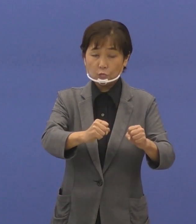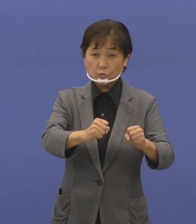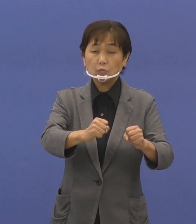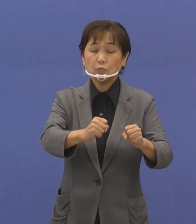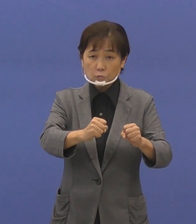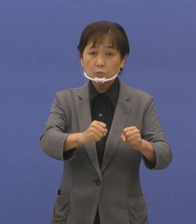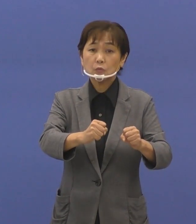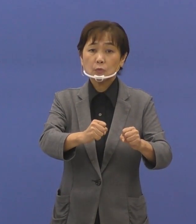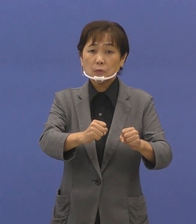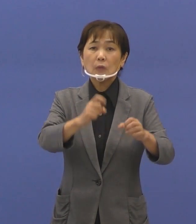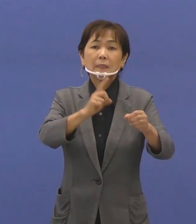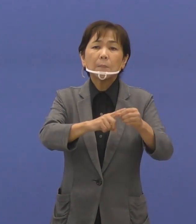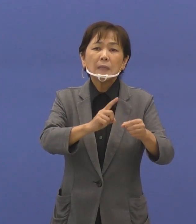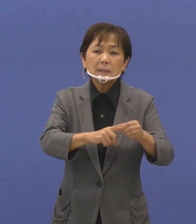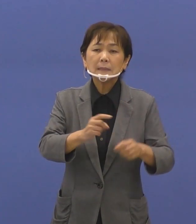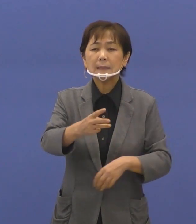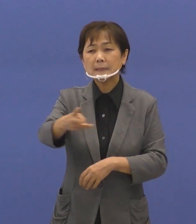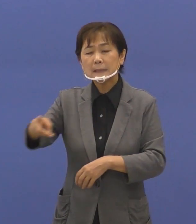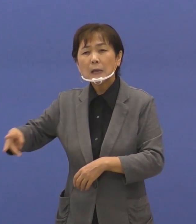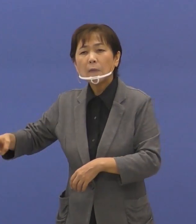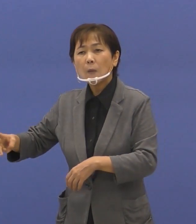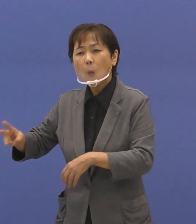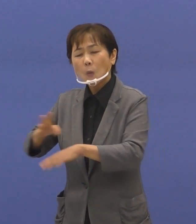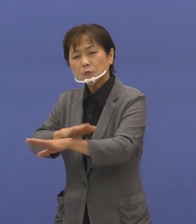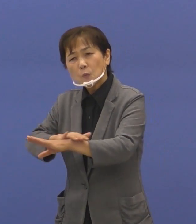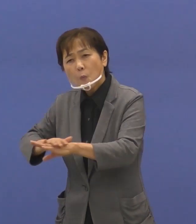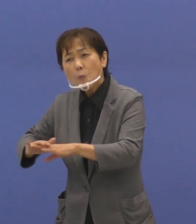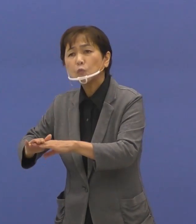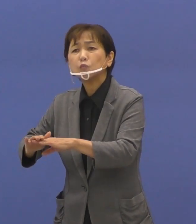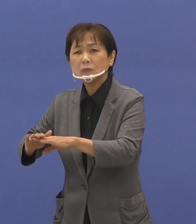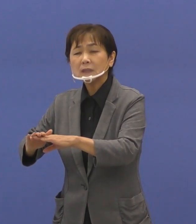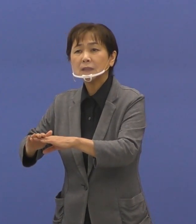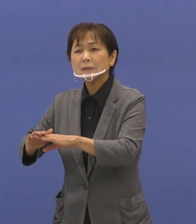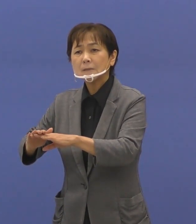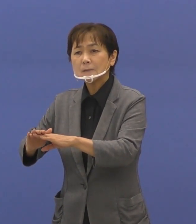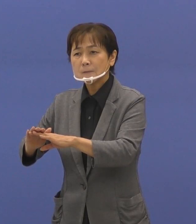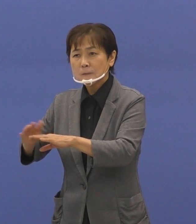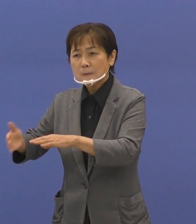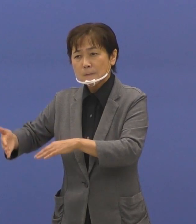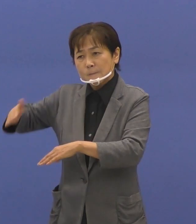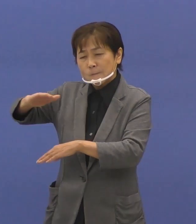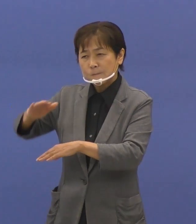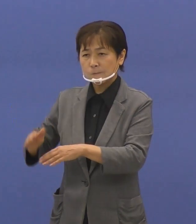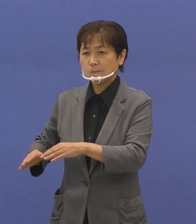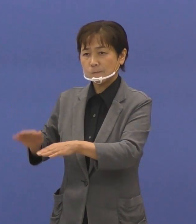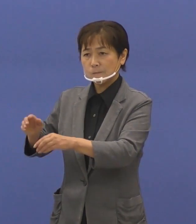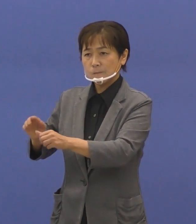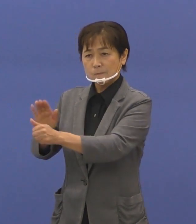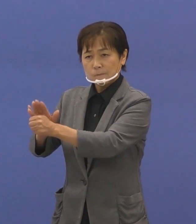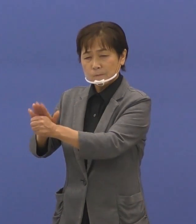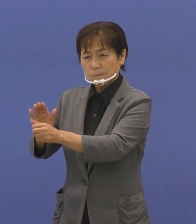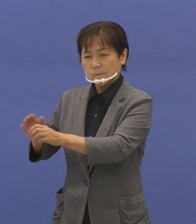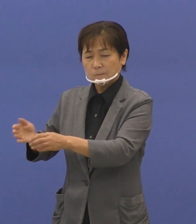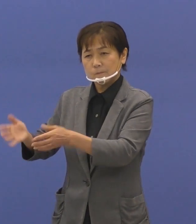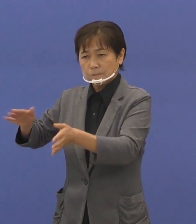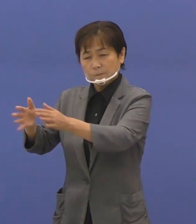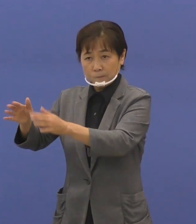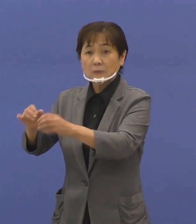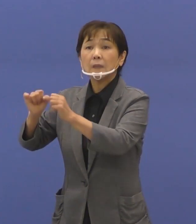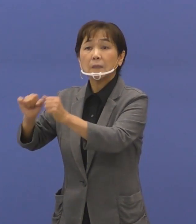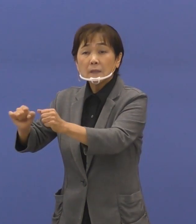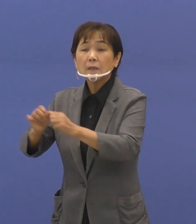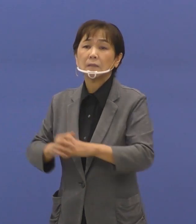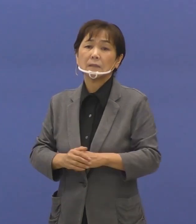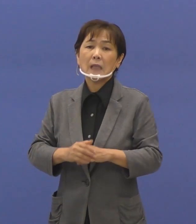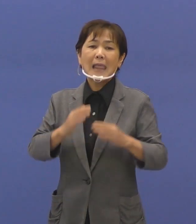河川の改修とうまく組み合わせて、集落としての安全を確保する